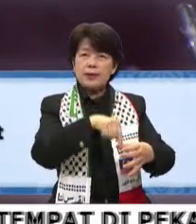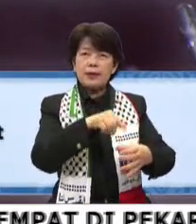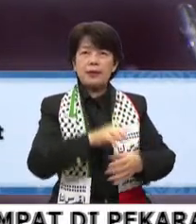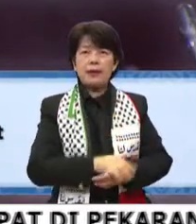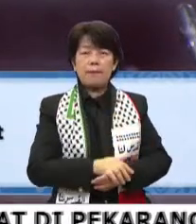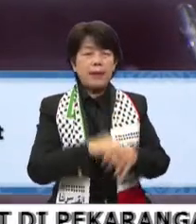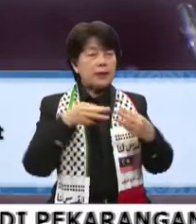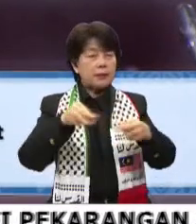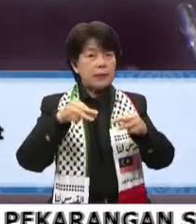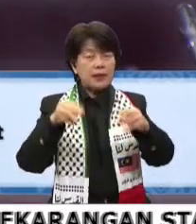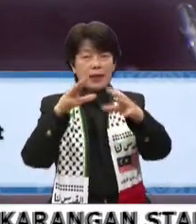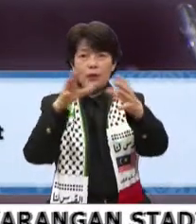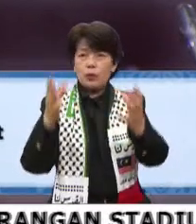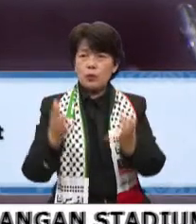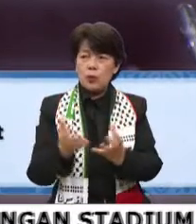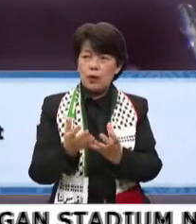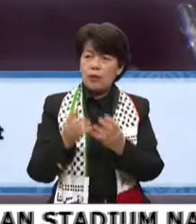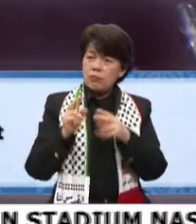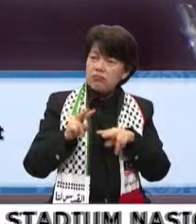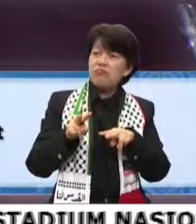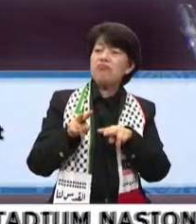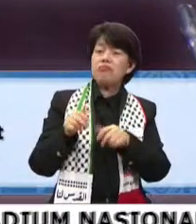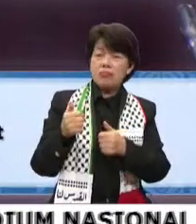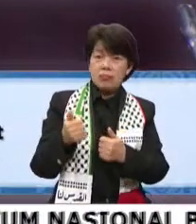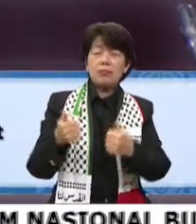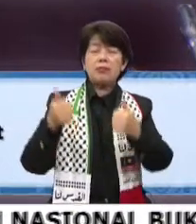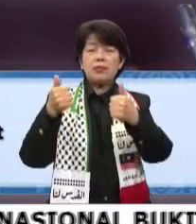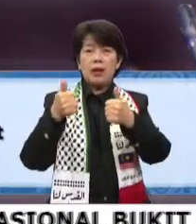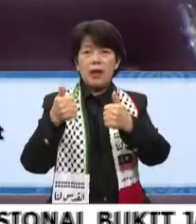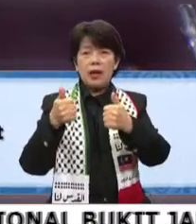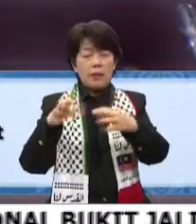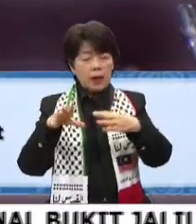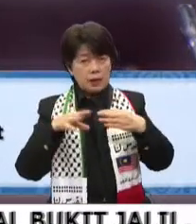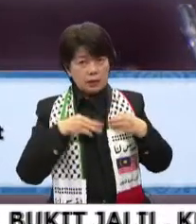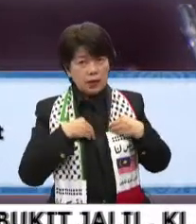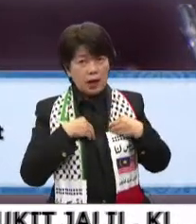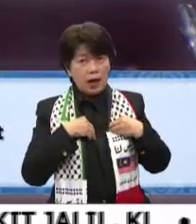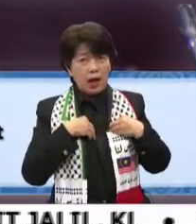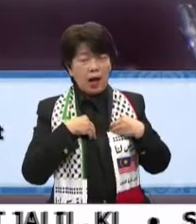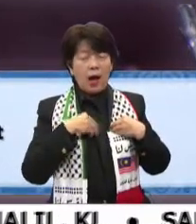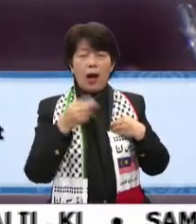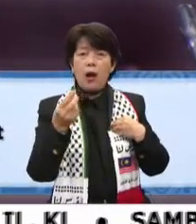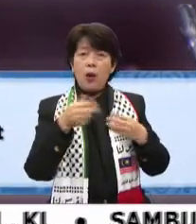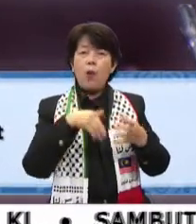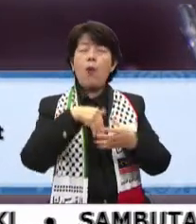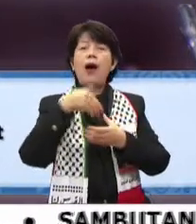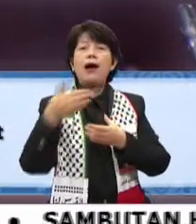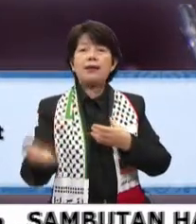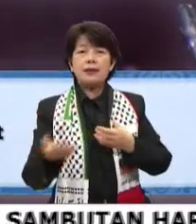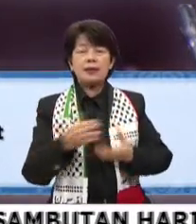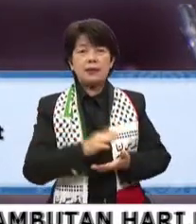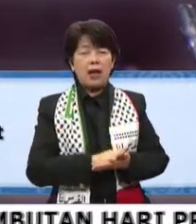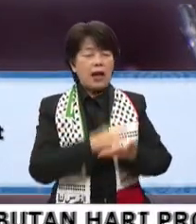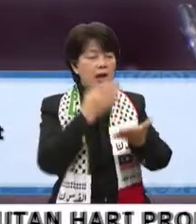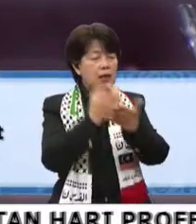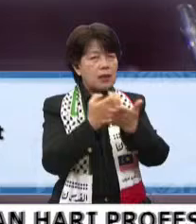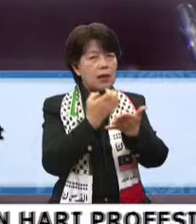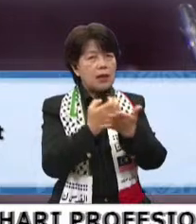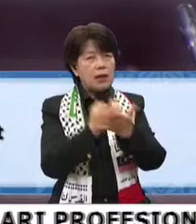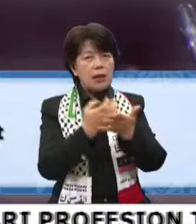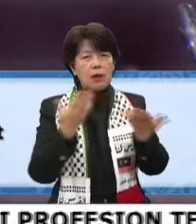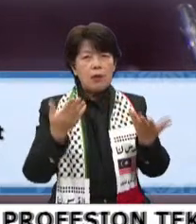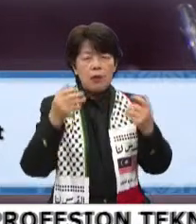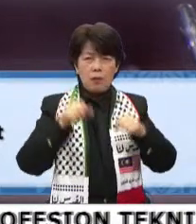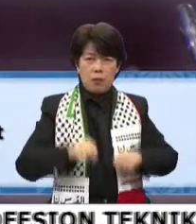kestabilan pasaran dunia penambahbaikan sentimen pelabur dan lebihan penerimaan perukan Wang asing yang dipengaruhi oleh kegiatan teras ekonomi dijangka akan